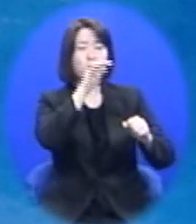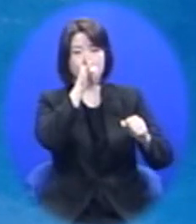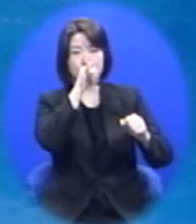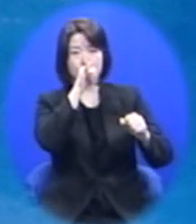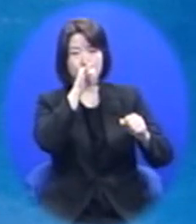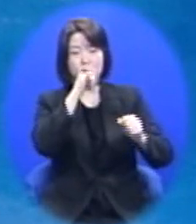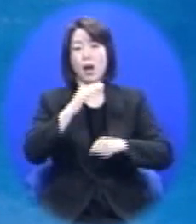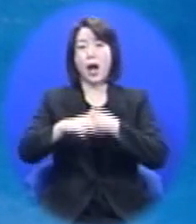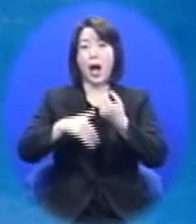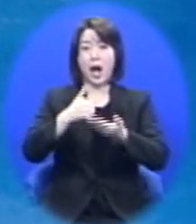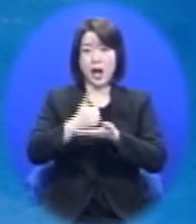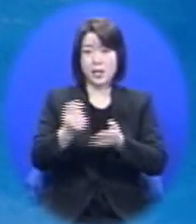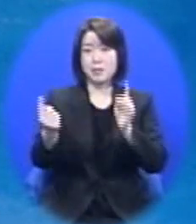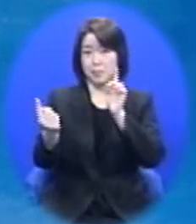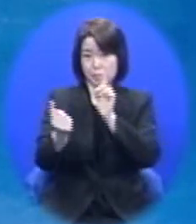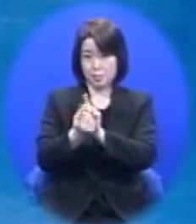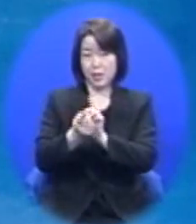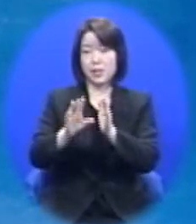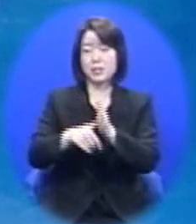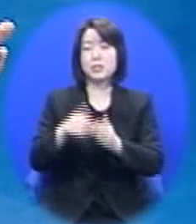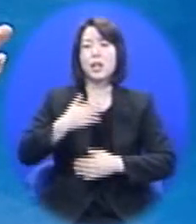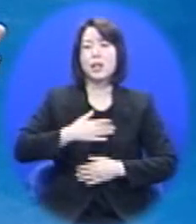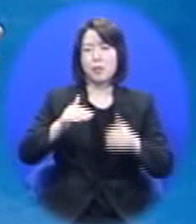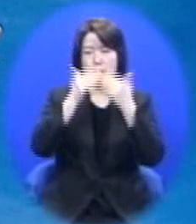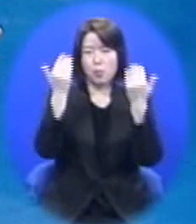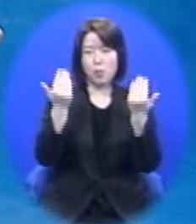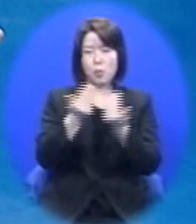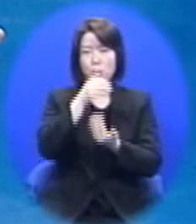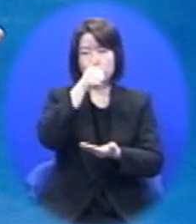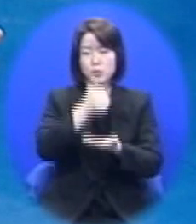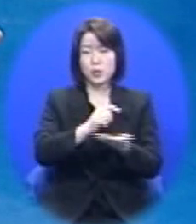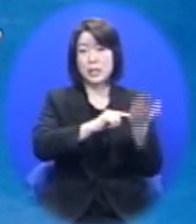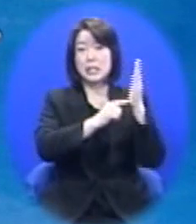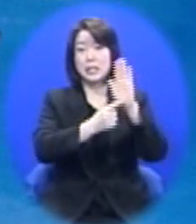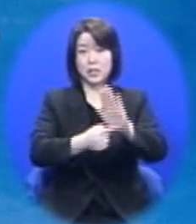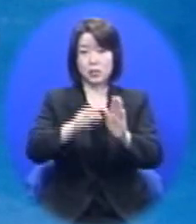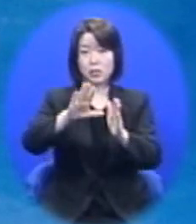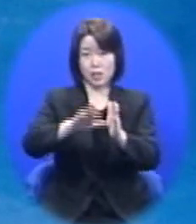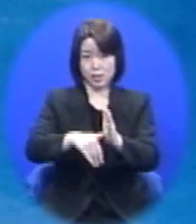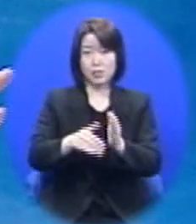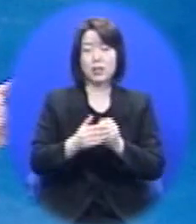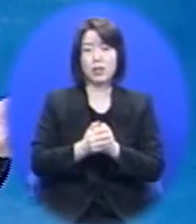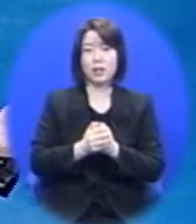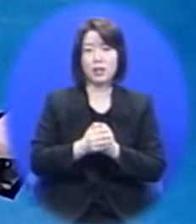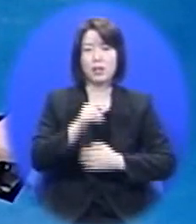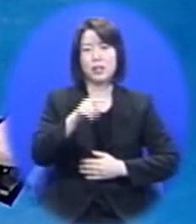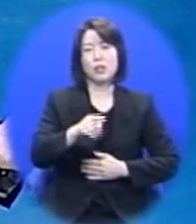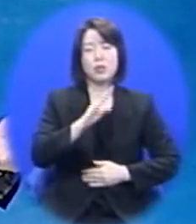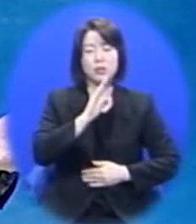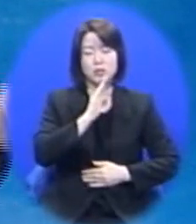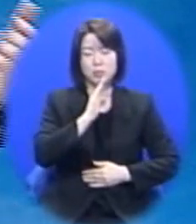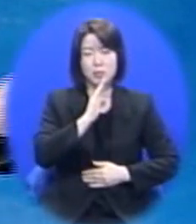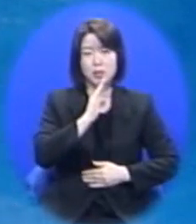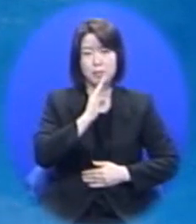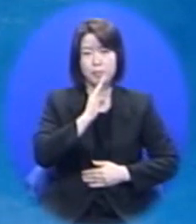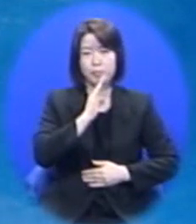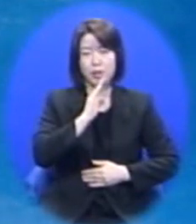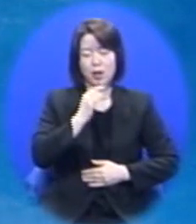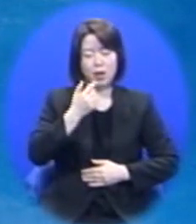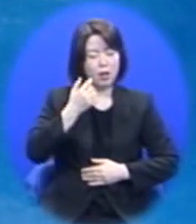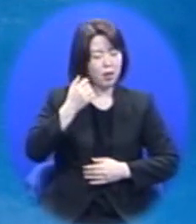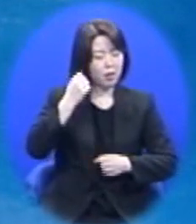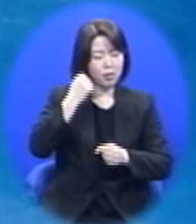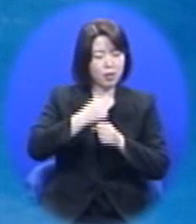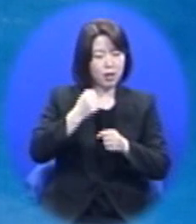하나님 만났을 때, 그때 내 모든 죄 다 드러날 때, 이건 정말 까무러칠